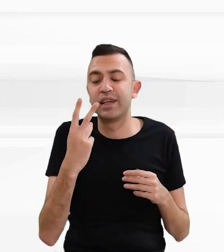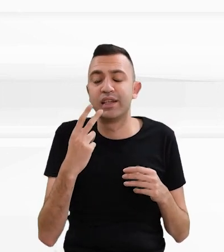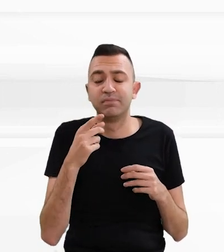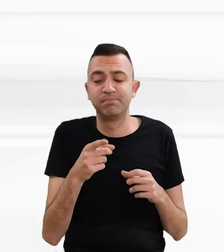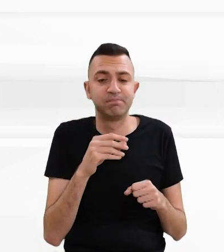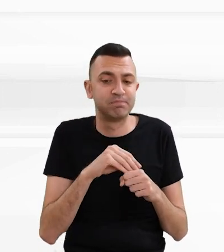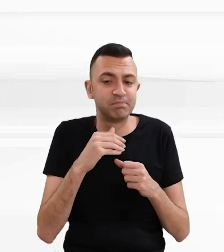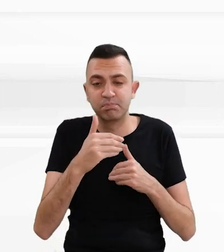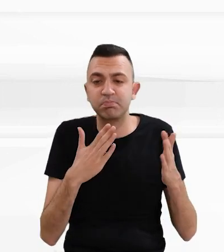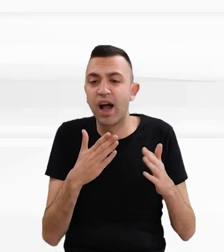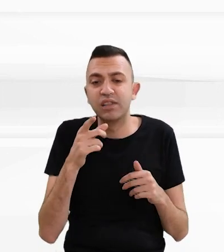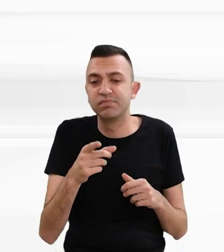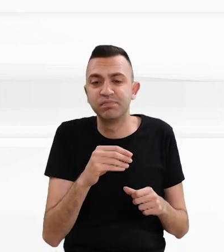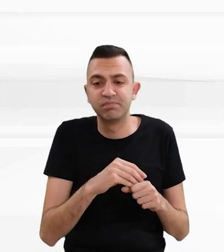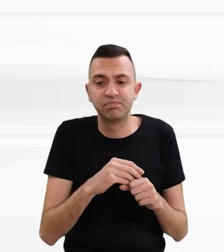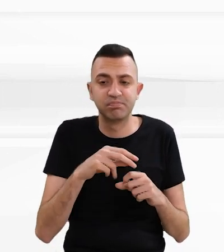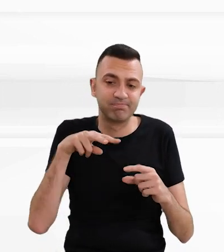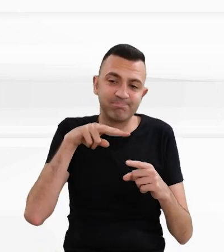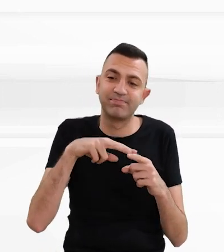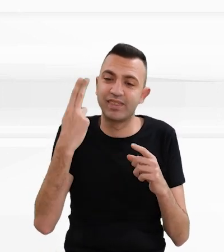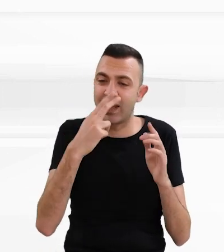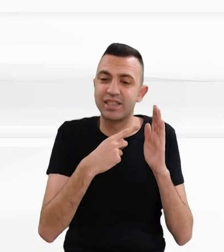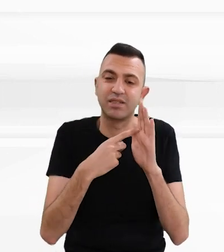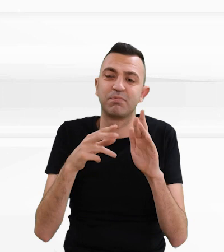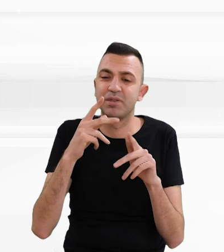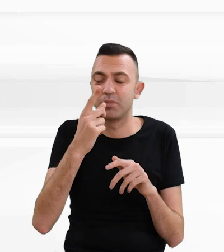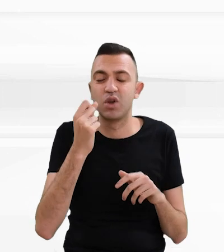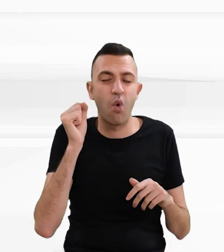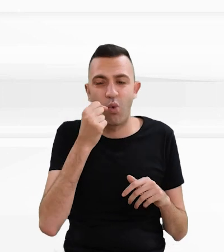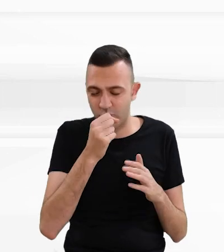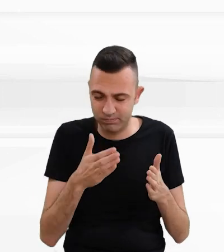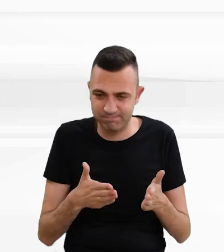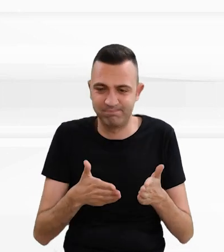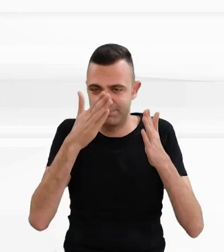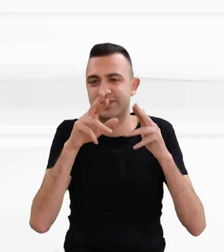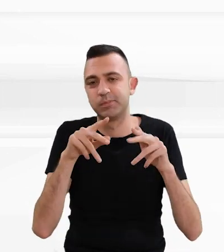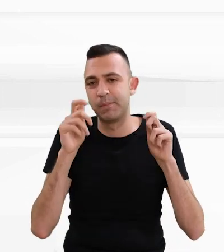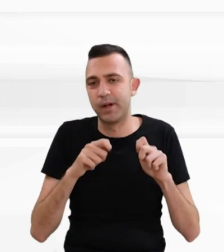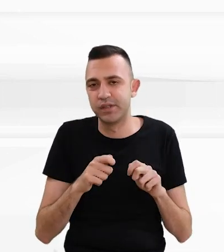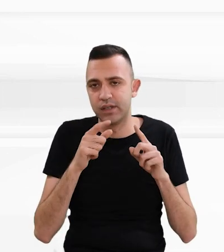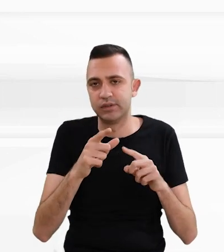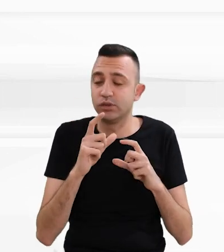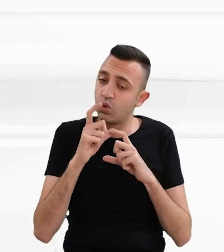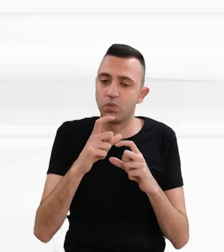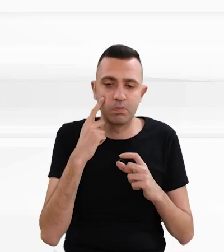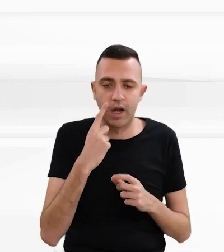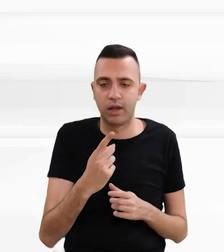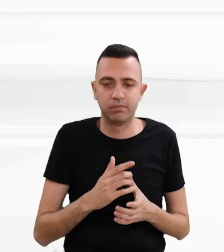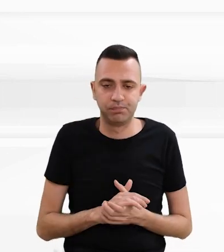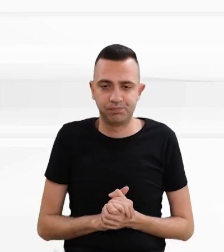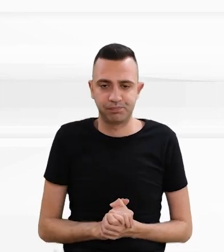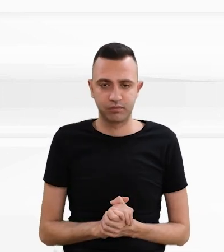yapıştırılarak şekilde ki de ki dik üçgen dik prizma biçiminde bir tahta blok oluşturuluyor devam edelim sonsuza